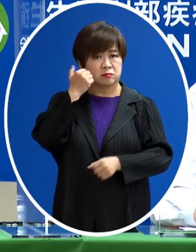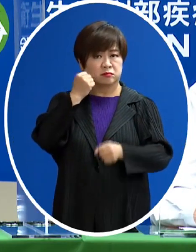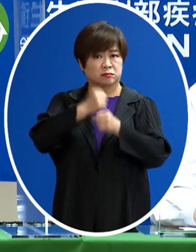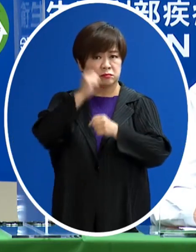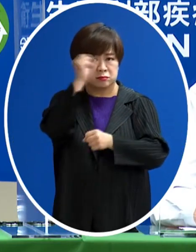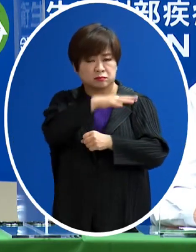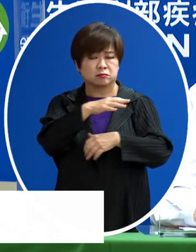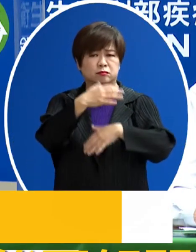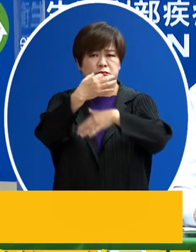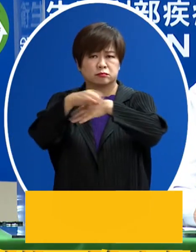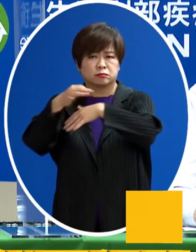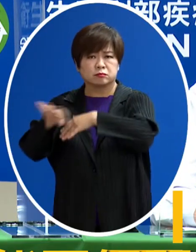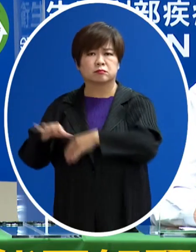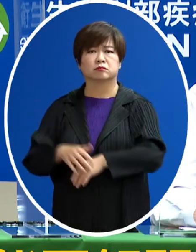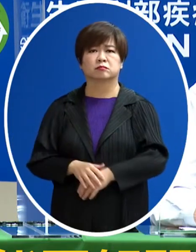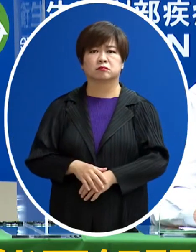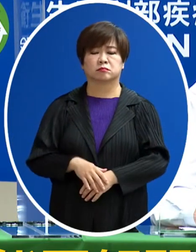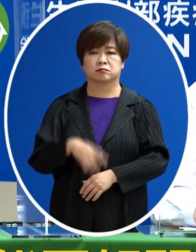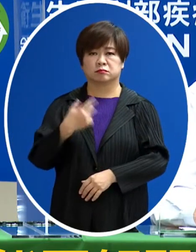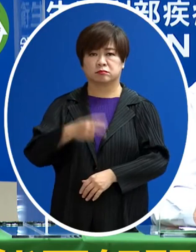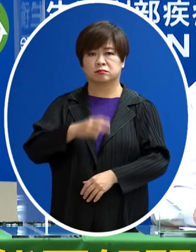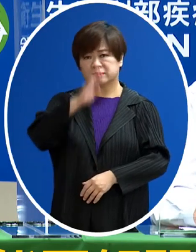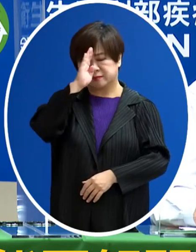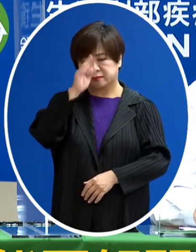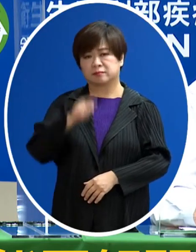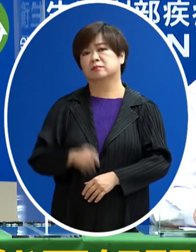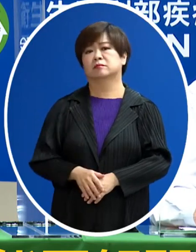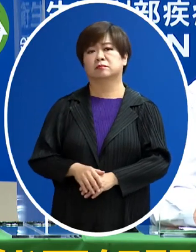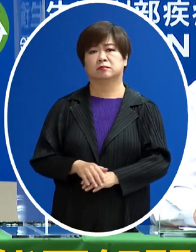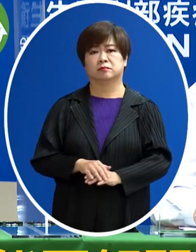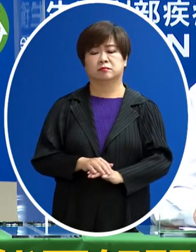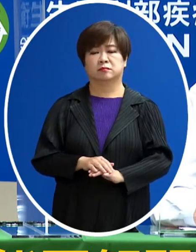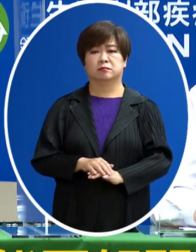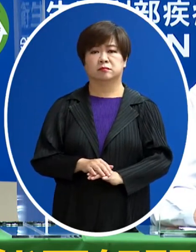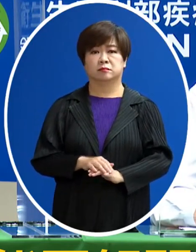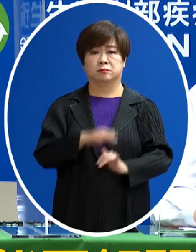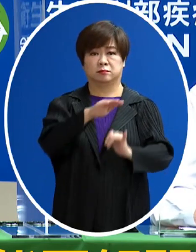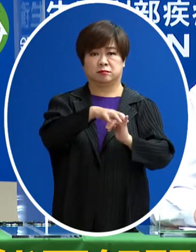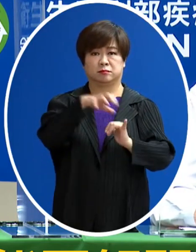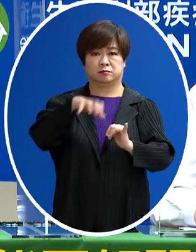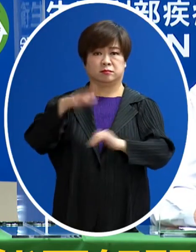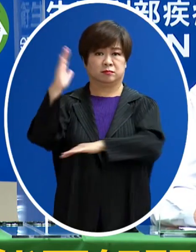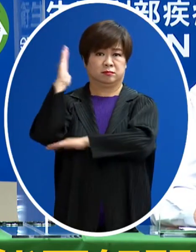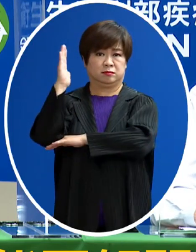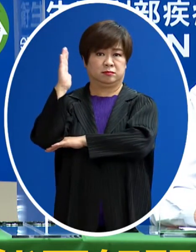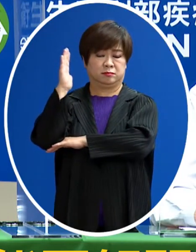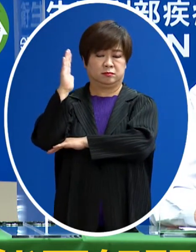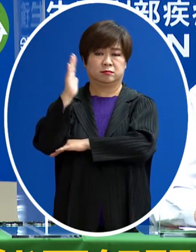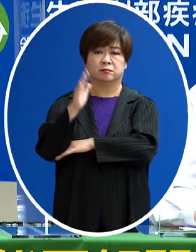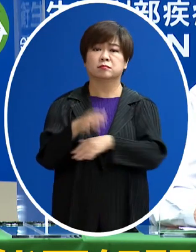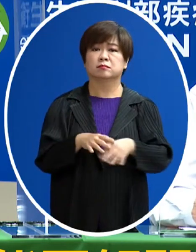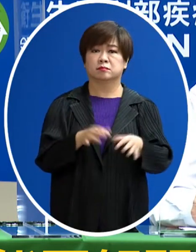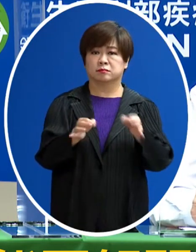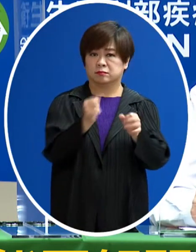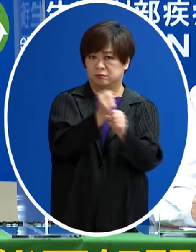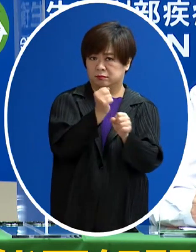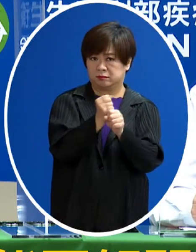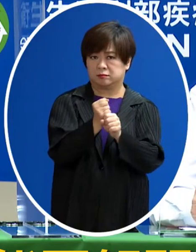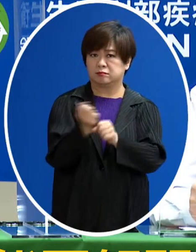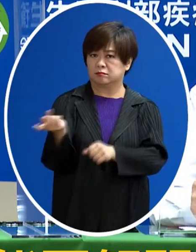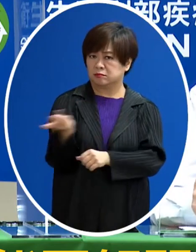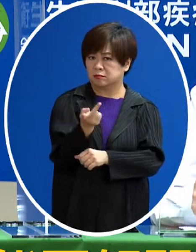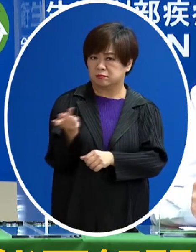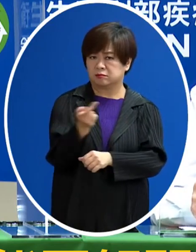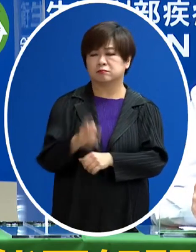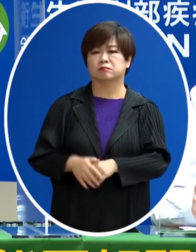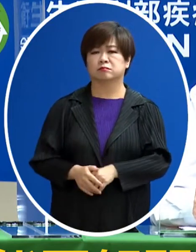地方，我们也会请地方的这个殡葬主管机关也好、业者也好，应该是妥善